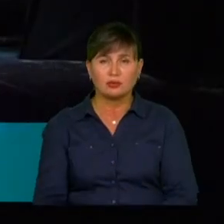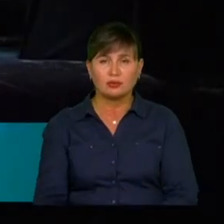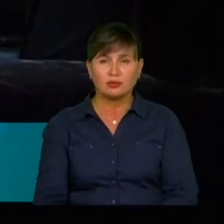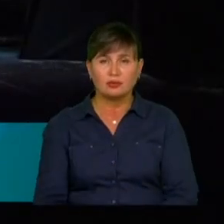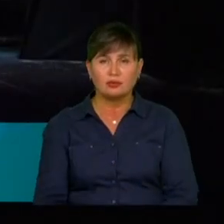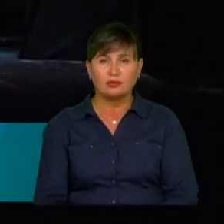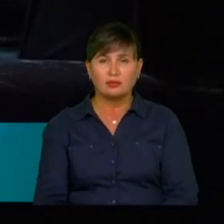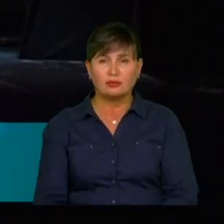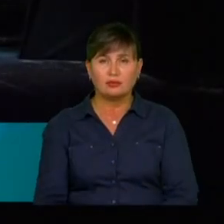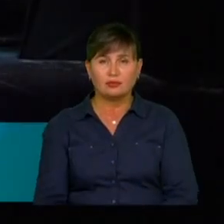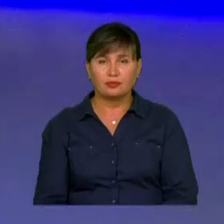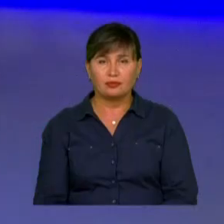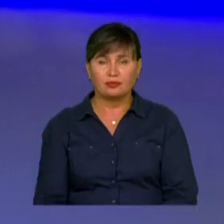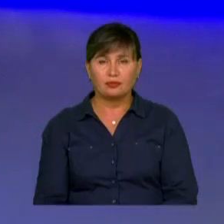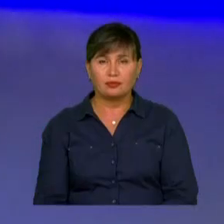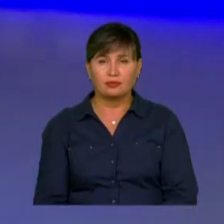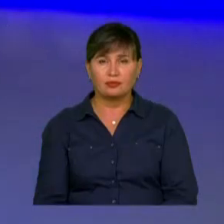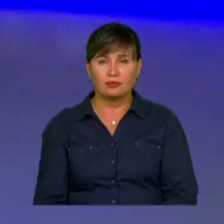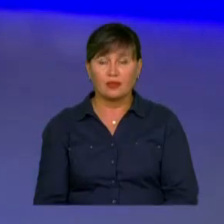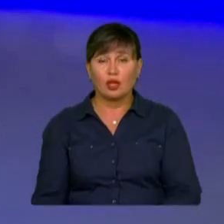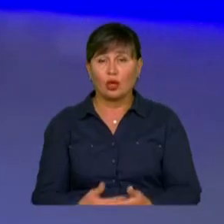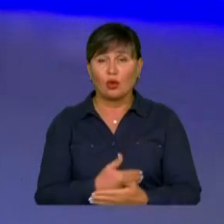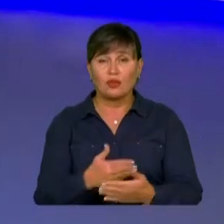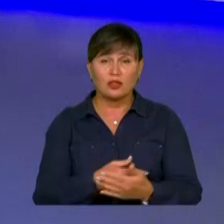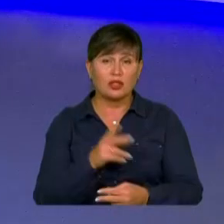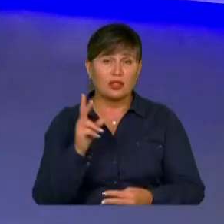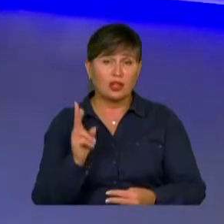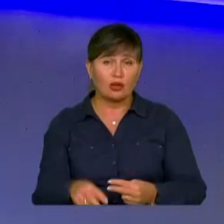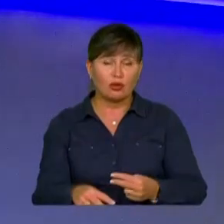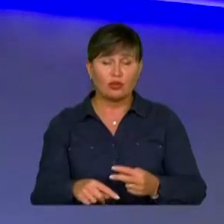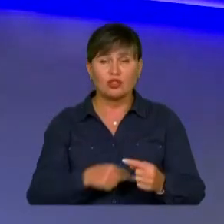Ахмедханов, телеканал Алматы. И на этом мы с вами прощаемся. В